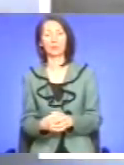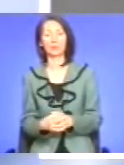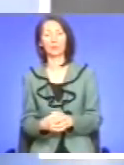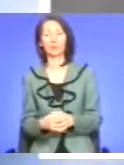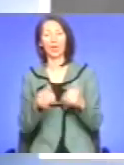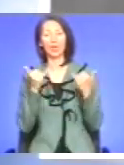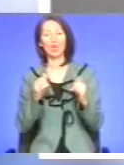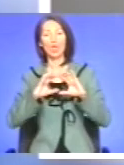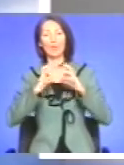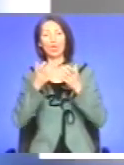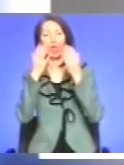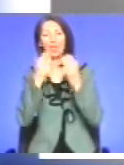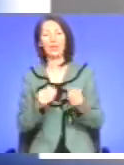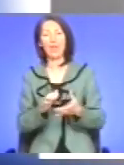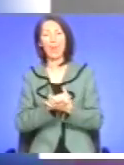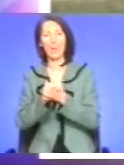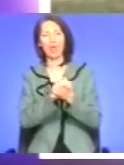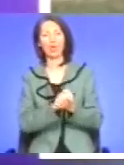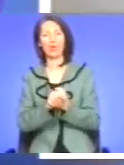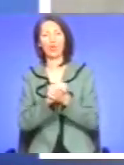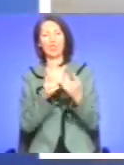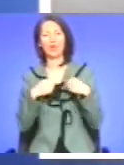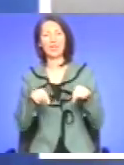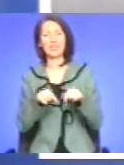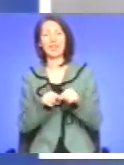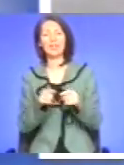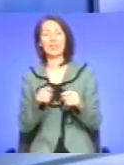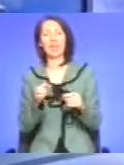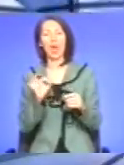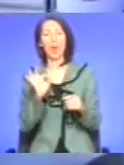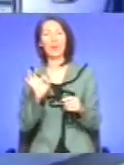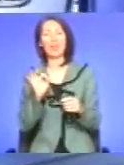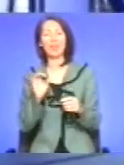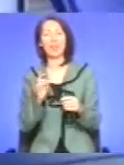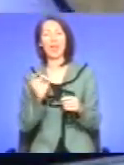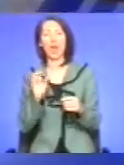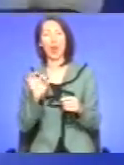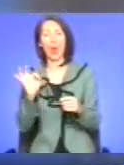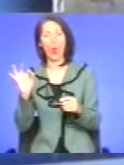Сьогодні Міжнародний день миротворців Організації Об'єднаних Націй.